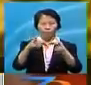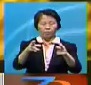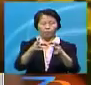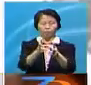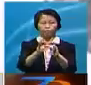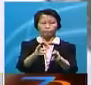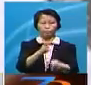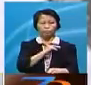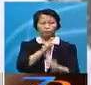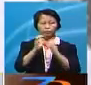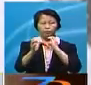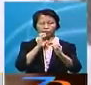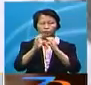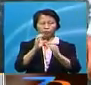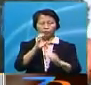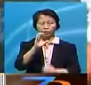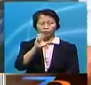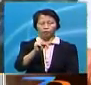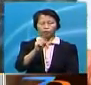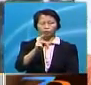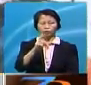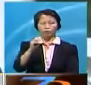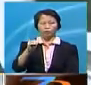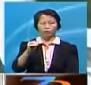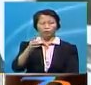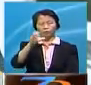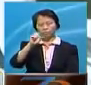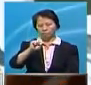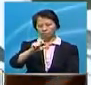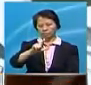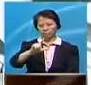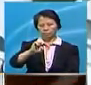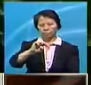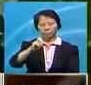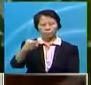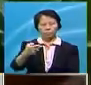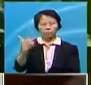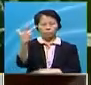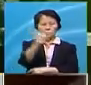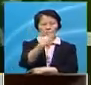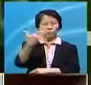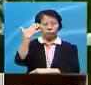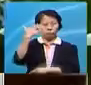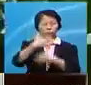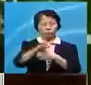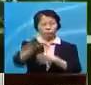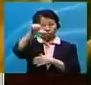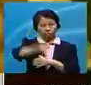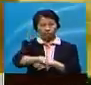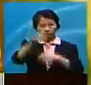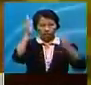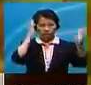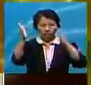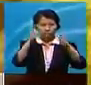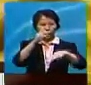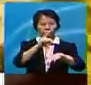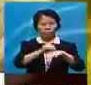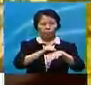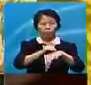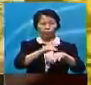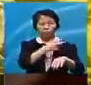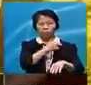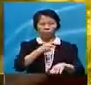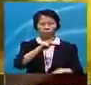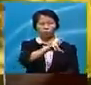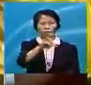dirasmikan menteri komunikasi dan multimedia Datuk Seri Dr Mohamad salh Tun Said kerua t hari lalu selepas kekalahan Malaysia di tangan skuad Garuda